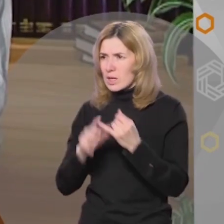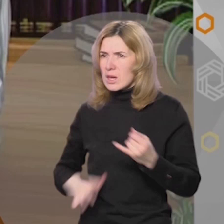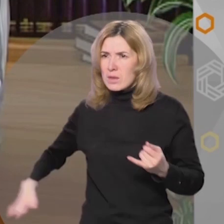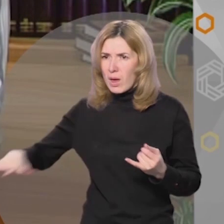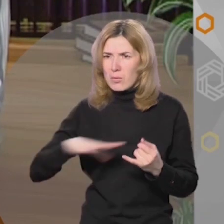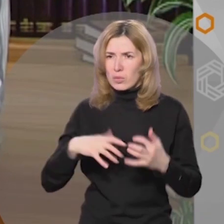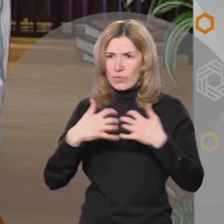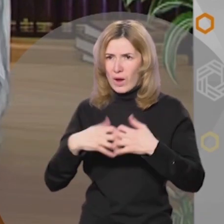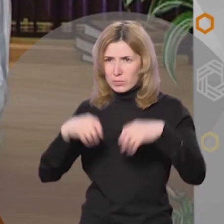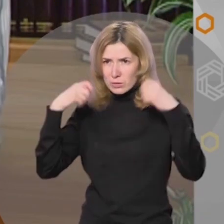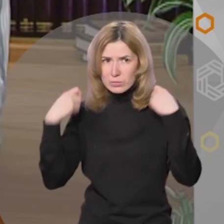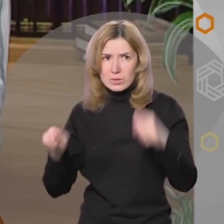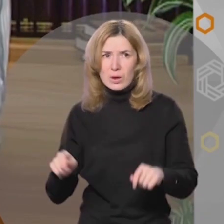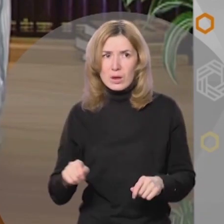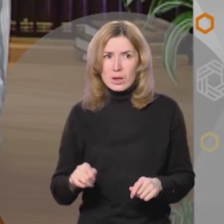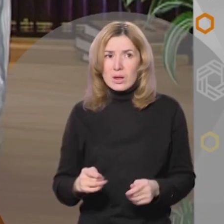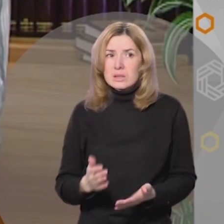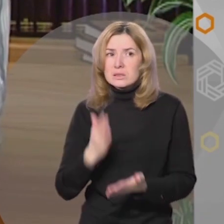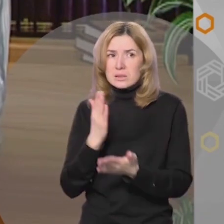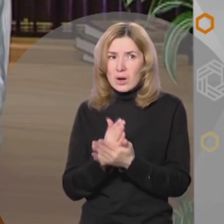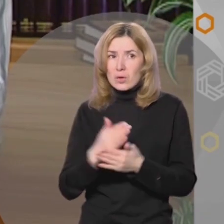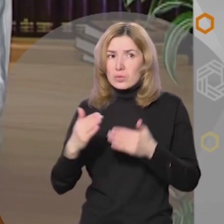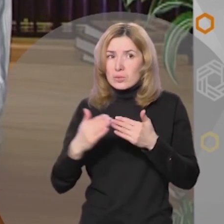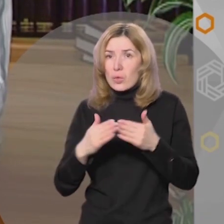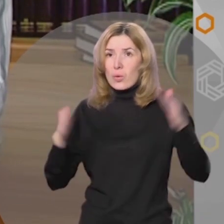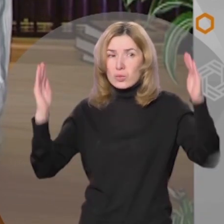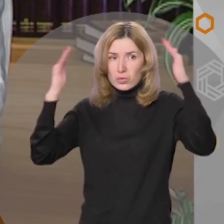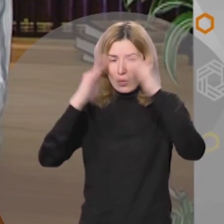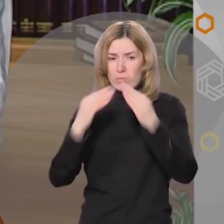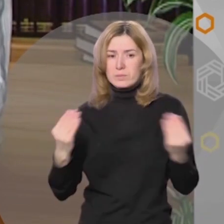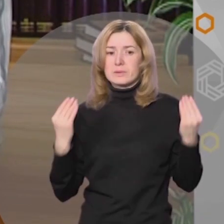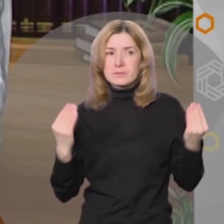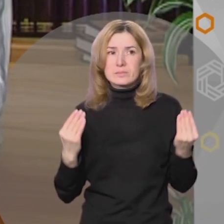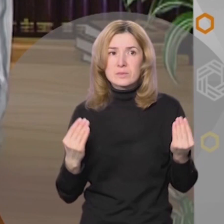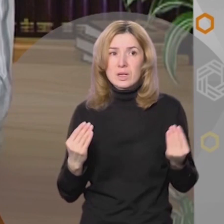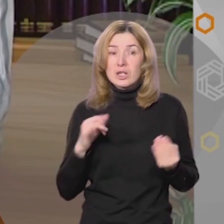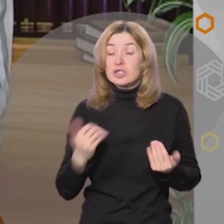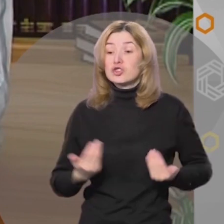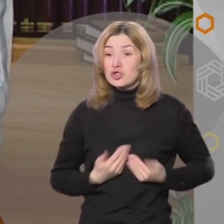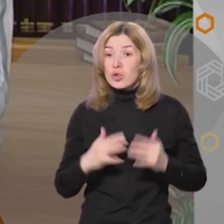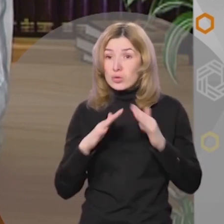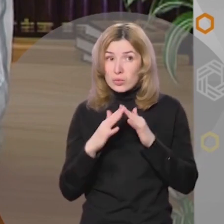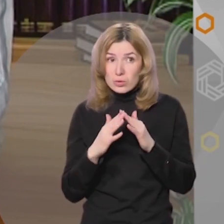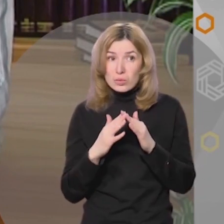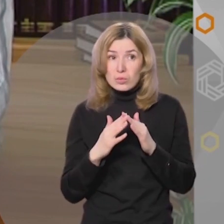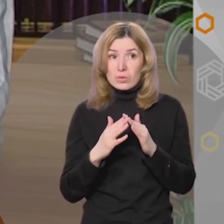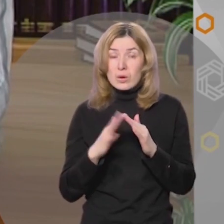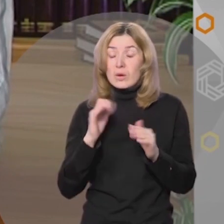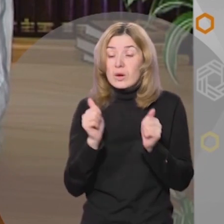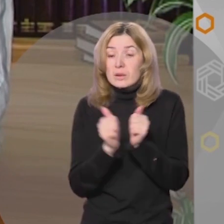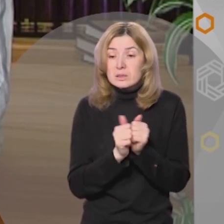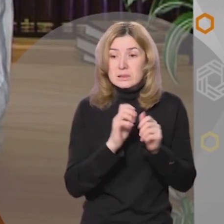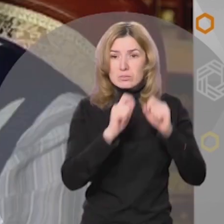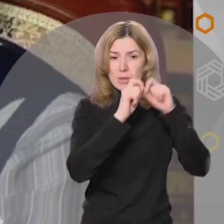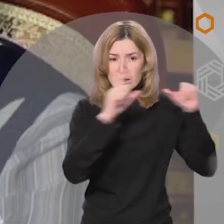потом фабрику. Дошла очередь и до продажи особняка. И жил доктор теперь при